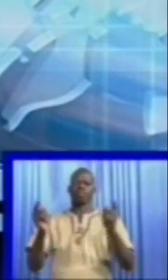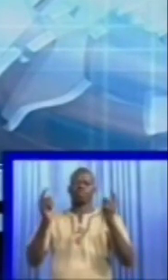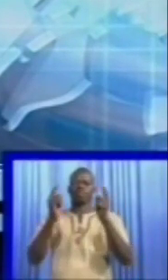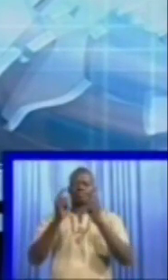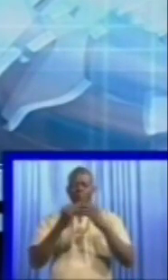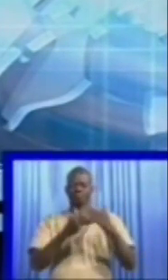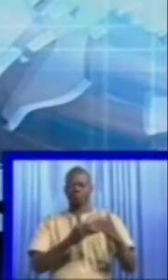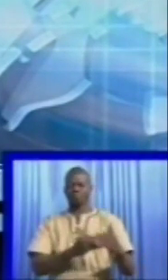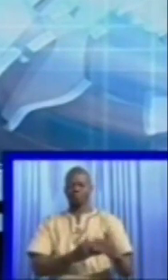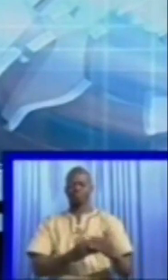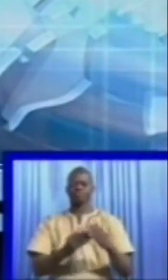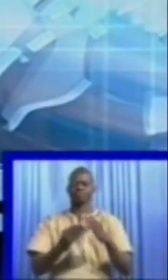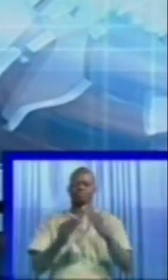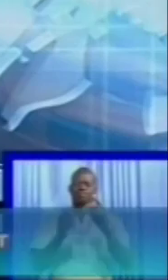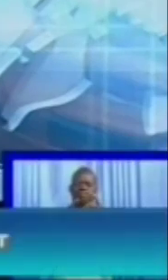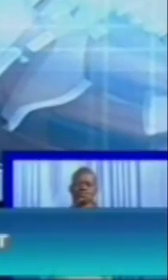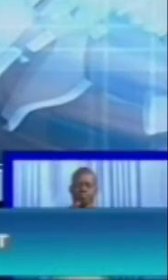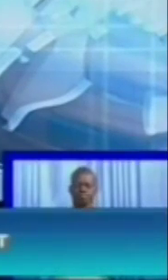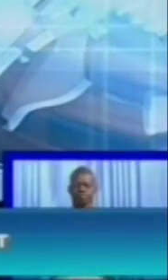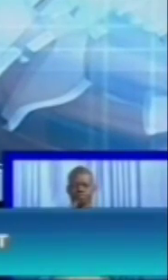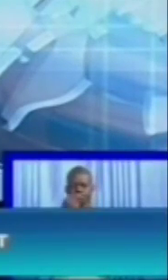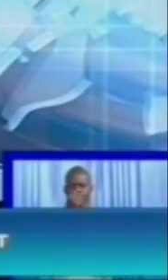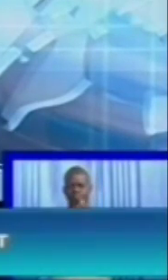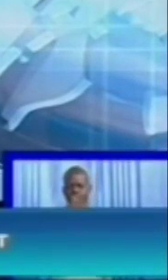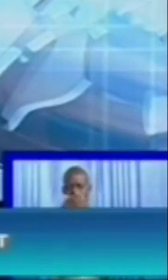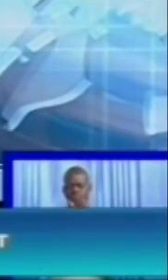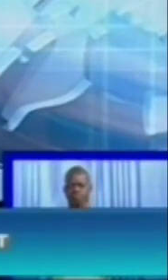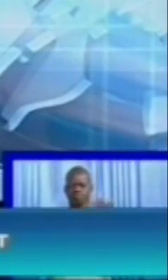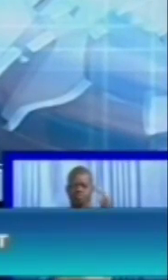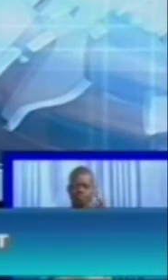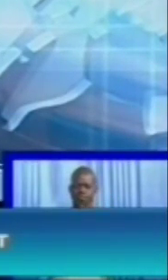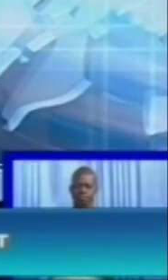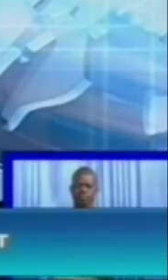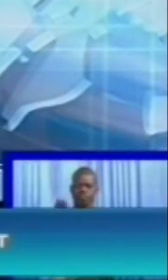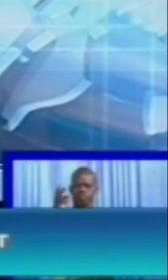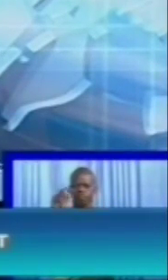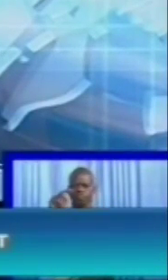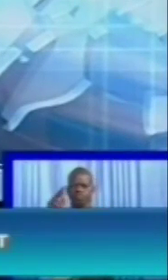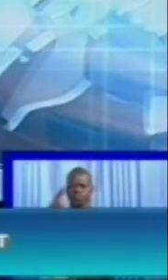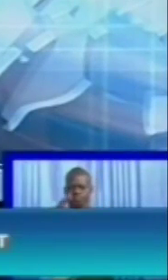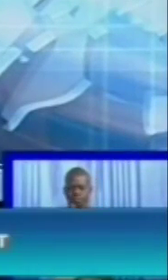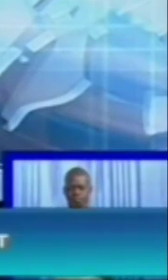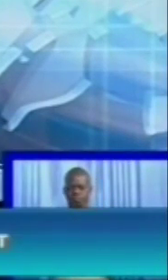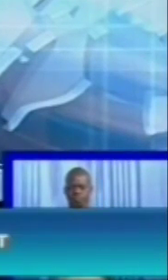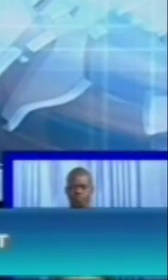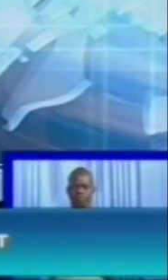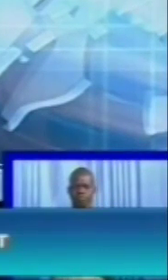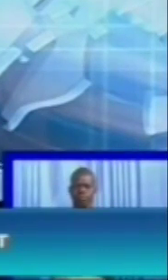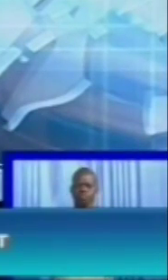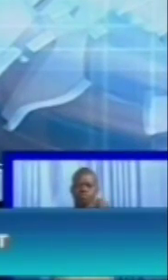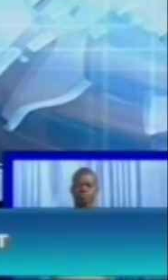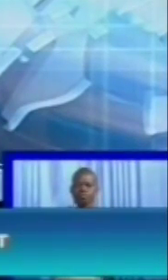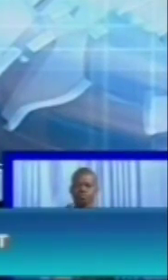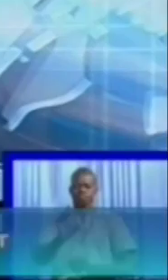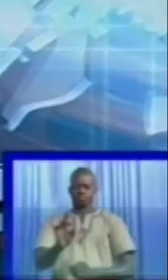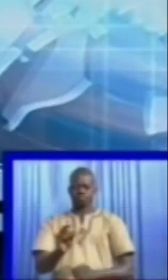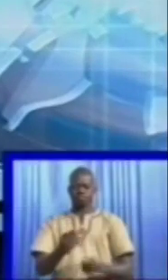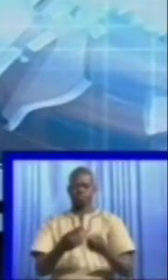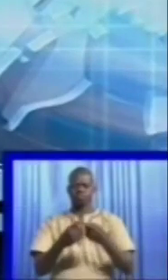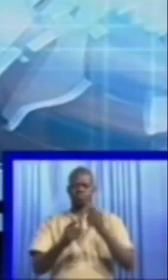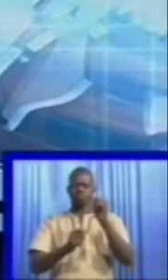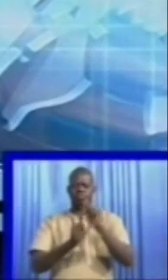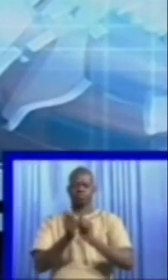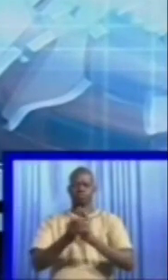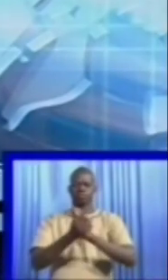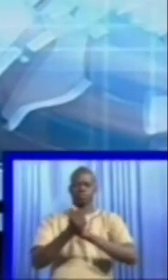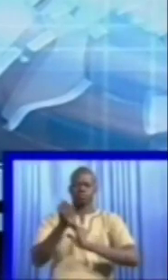approche à grands pas. Nous ne sommes qu'à un an et demi du passage à la télévision numérique terrestre. Plus de choix, mais aussi plus de qualité. C'est